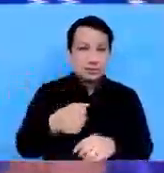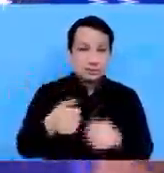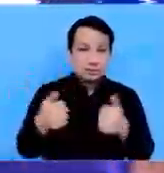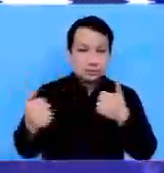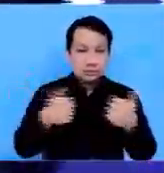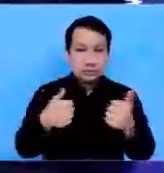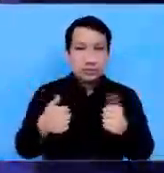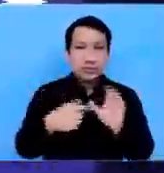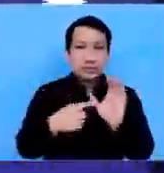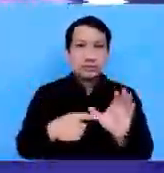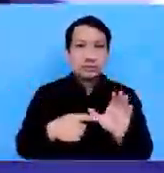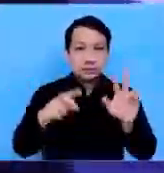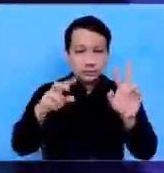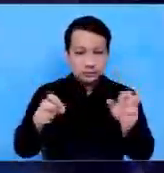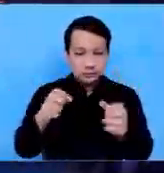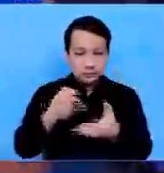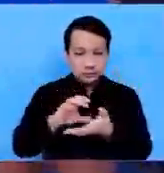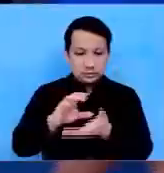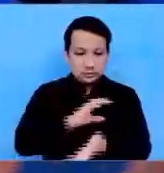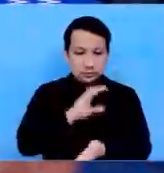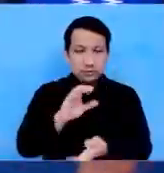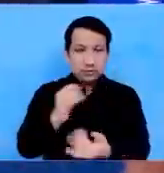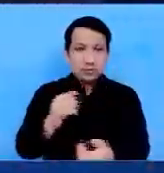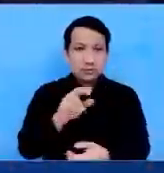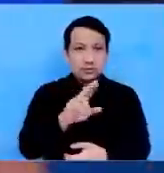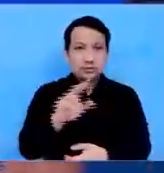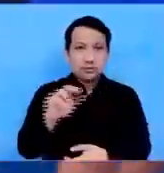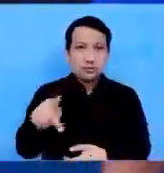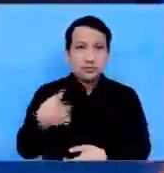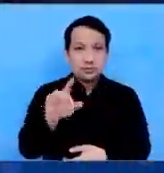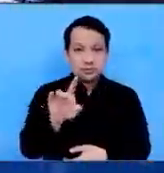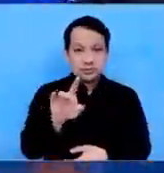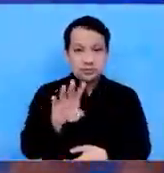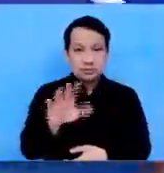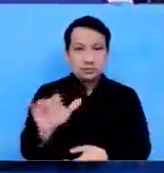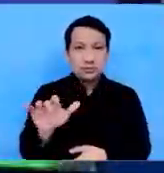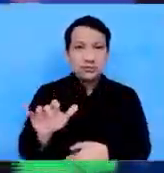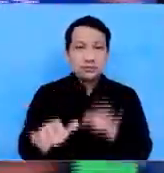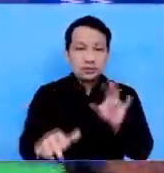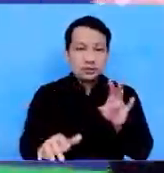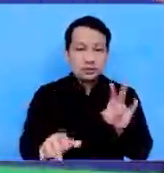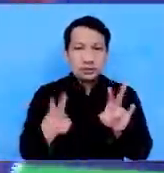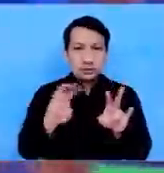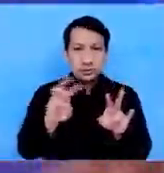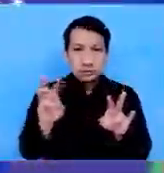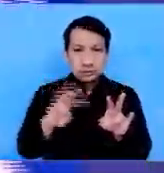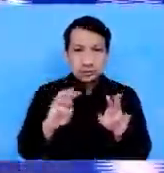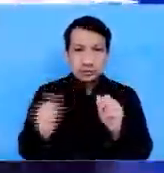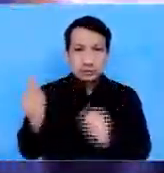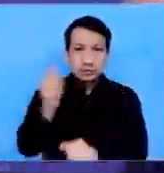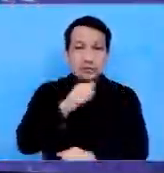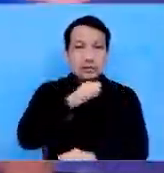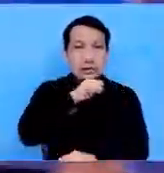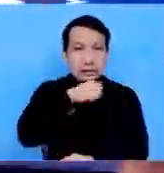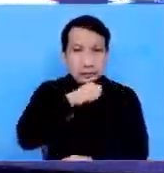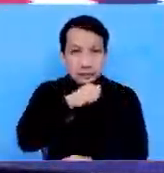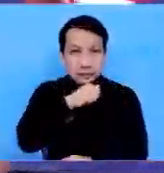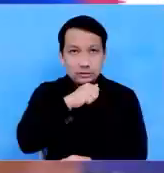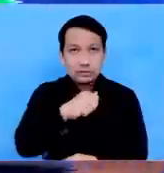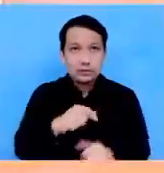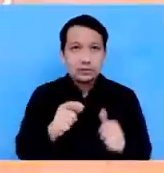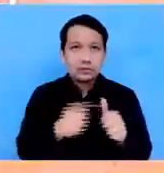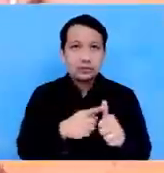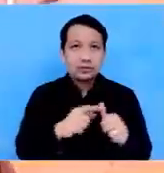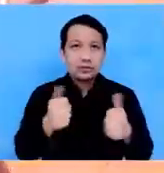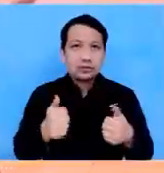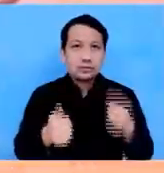men's basketball titles ngayong UAAP Season 85 matapos ang 72-66 na panalo kontra Ateneo Blue Eagles sa Game 1 ng